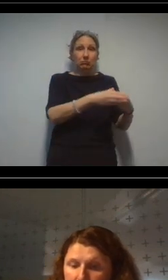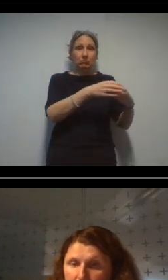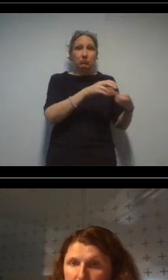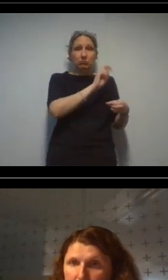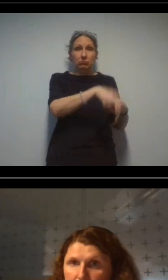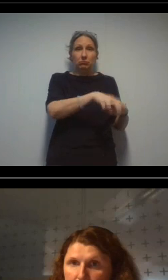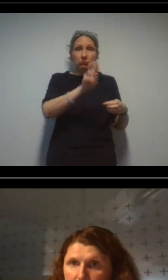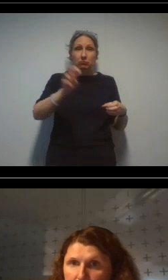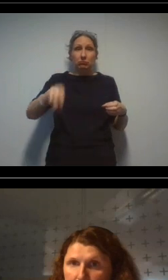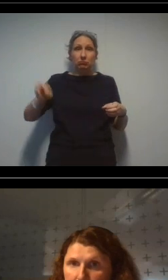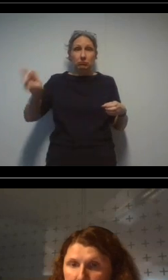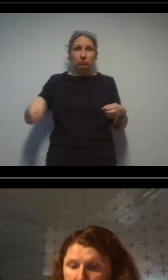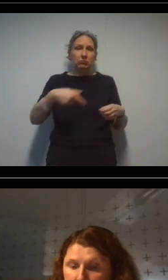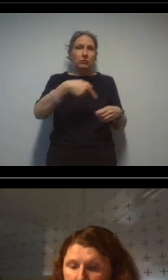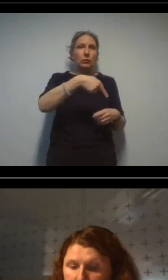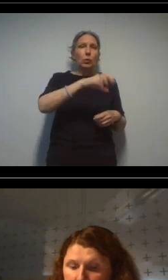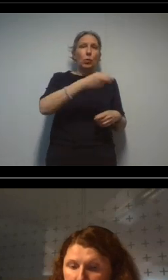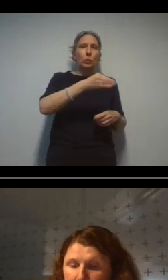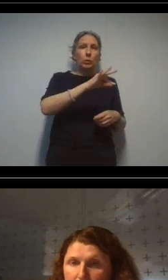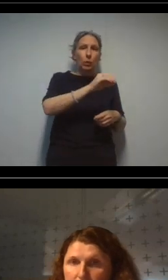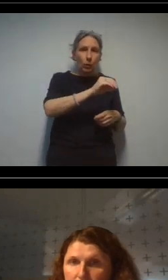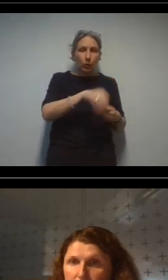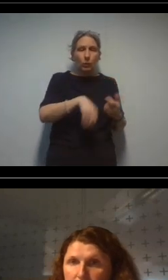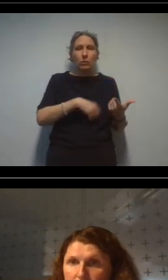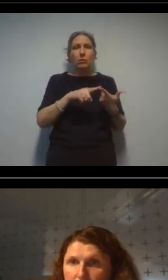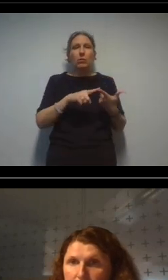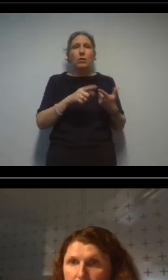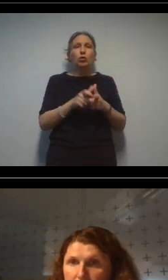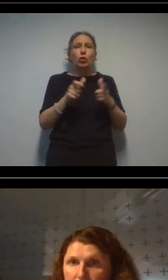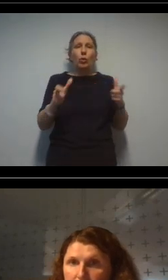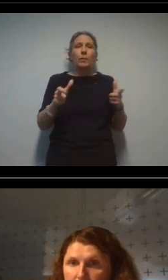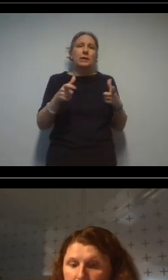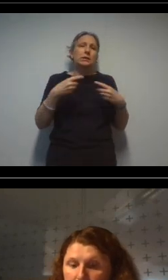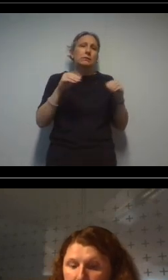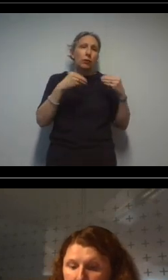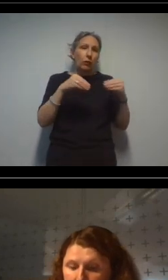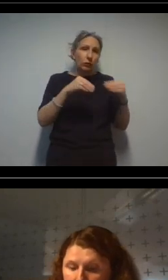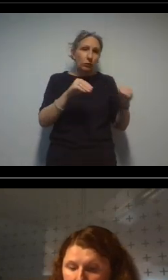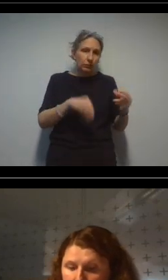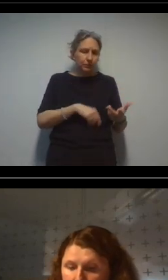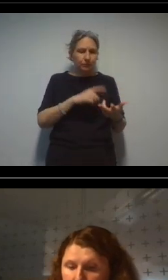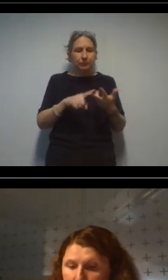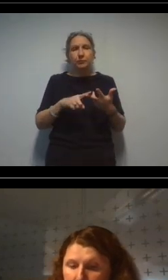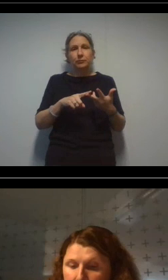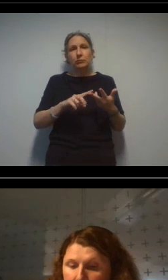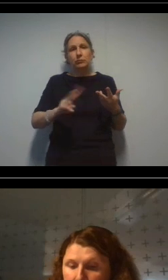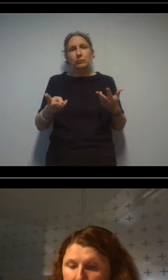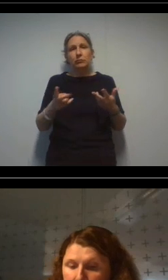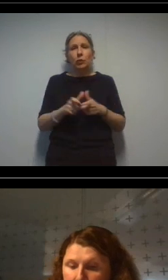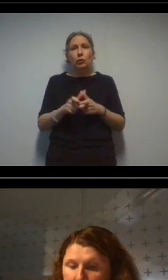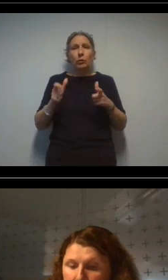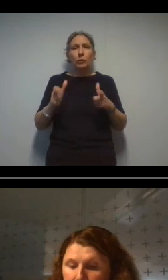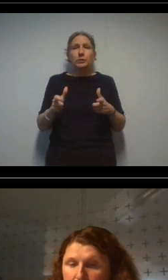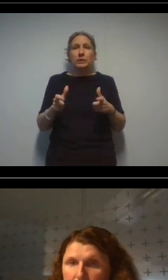lundi chez Conto, le mardi dans une entreprise de grande distribution, le mercredi dans une entreprise,